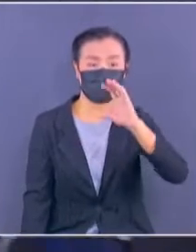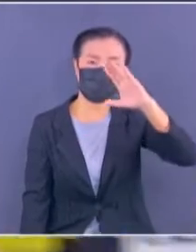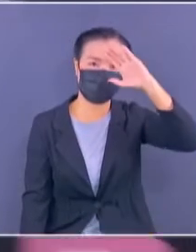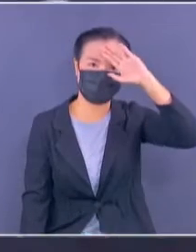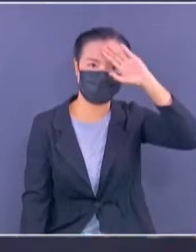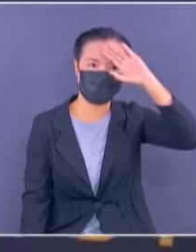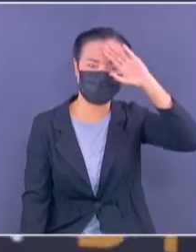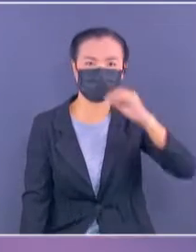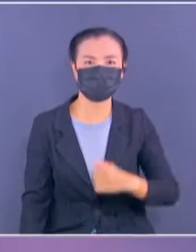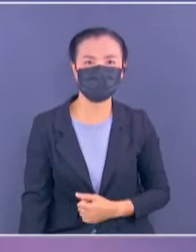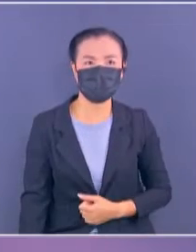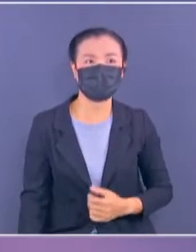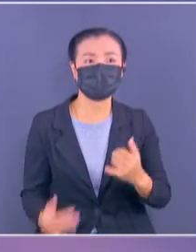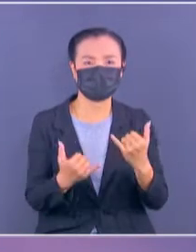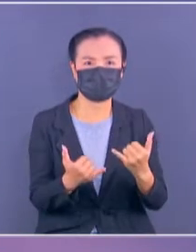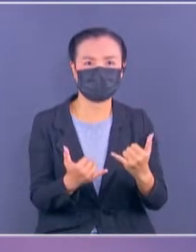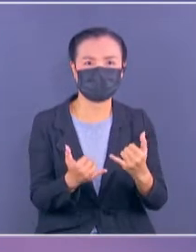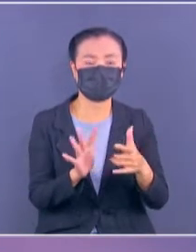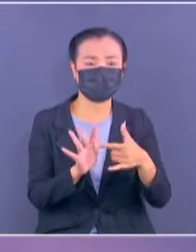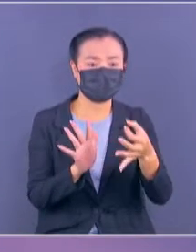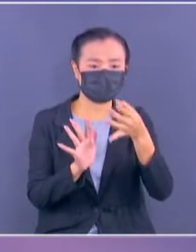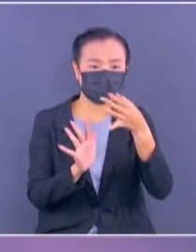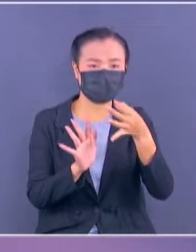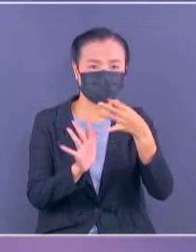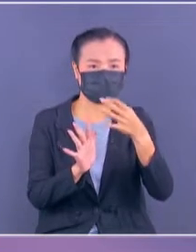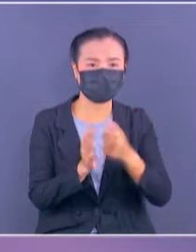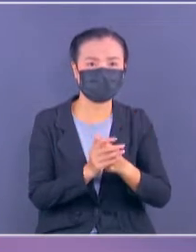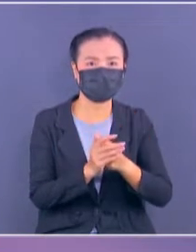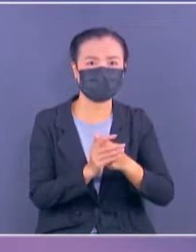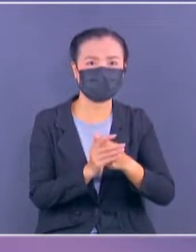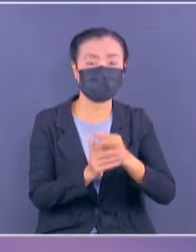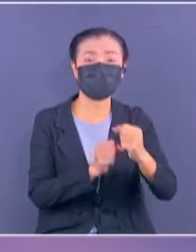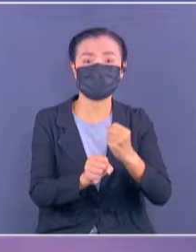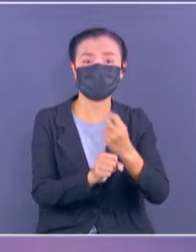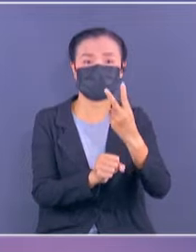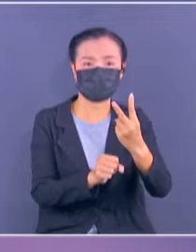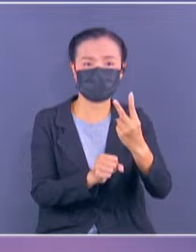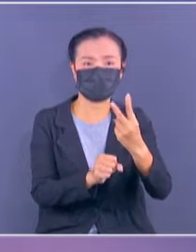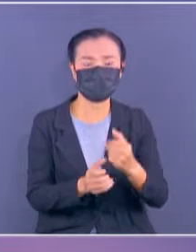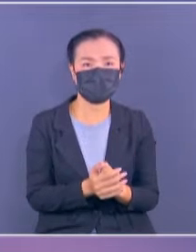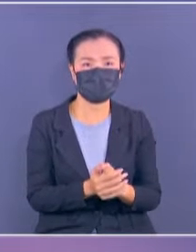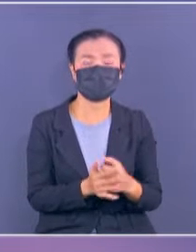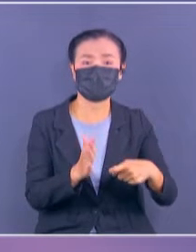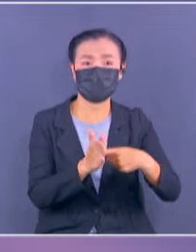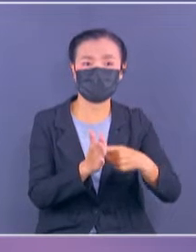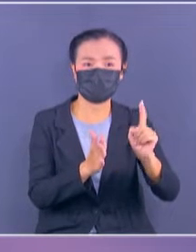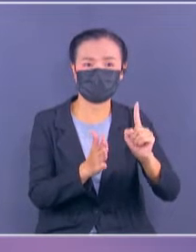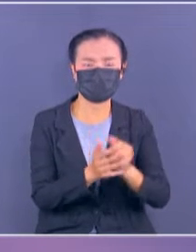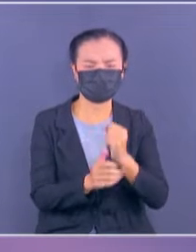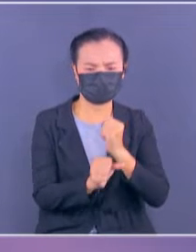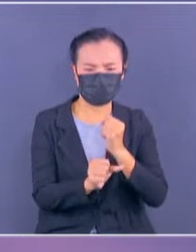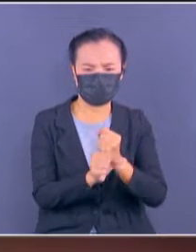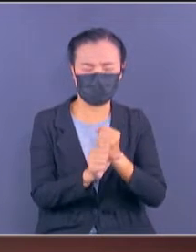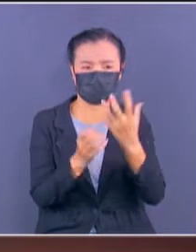แพนิคของตัวเองที่ตอนนี้ยังทานยาต่อเนื่องมานานกว่า2 ปีแล้วนะคะโดยสาเหตุมาจากที่ทำงาน